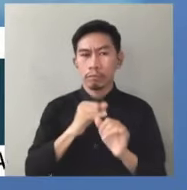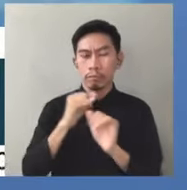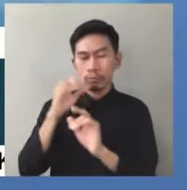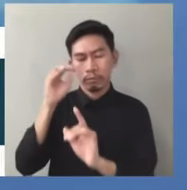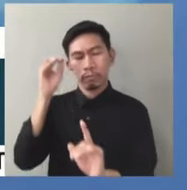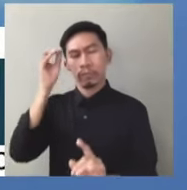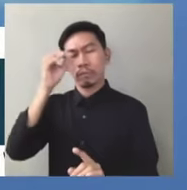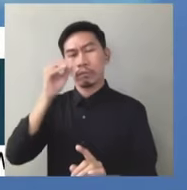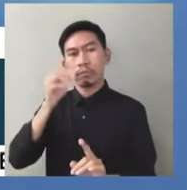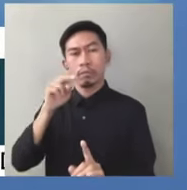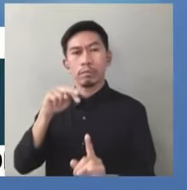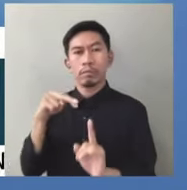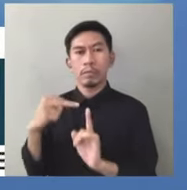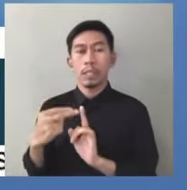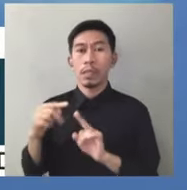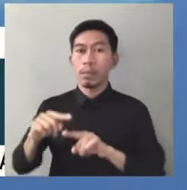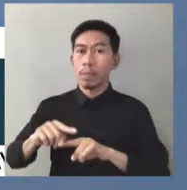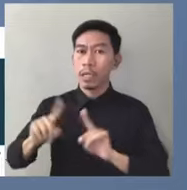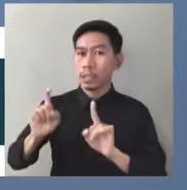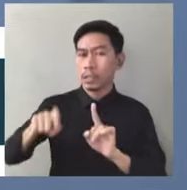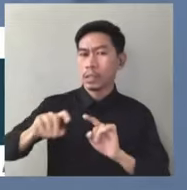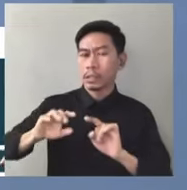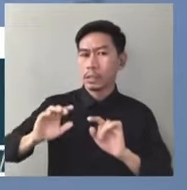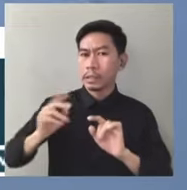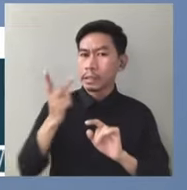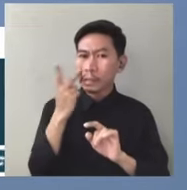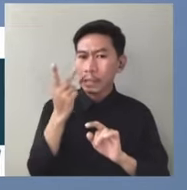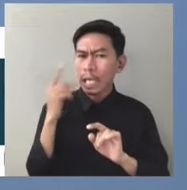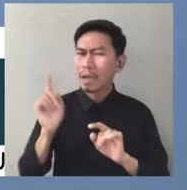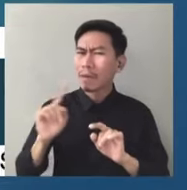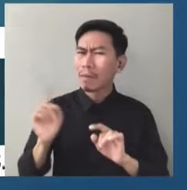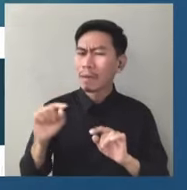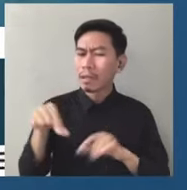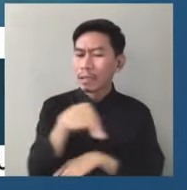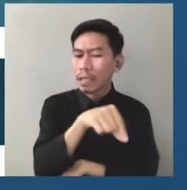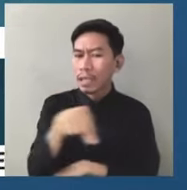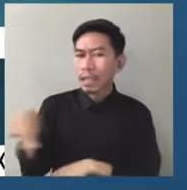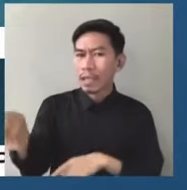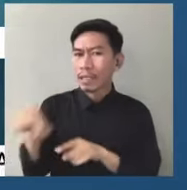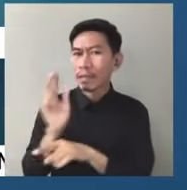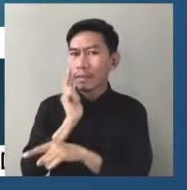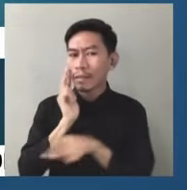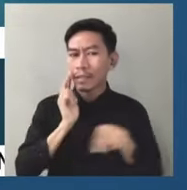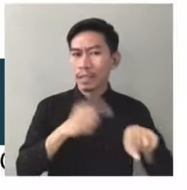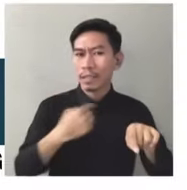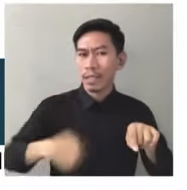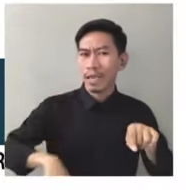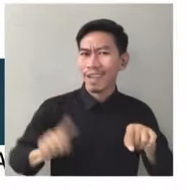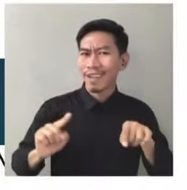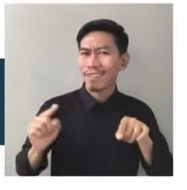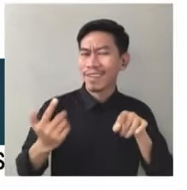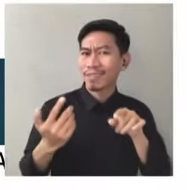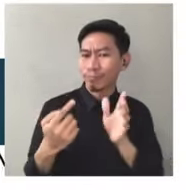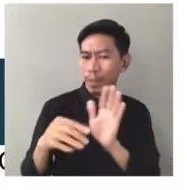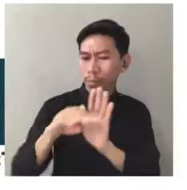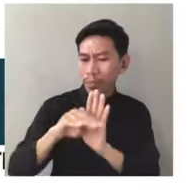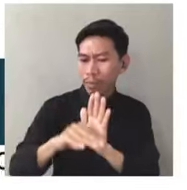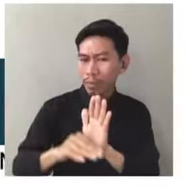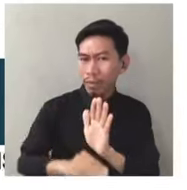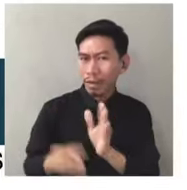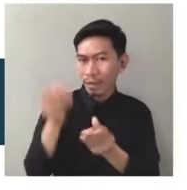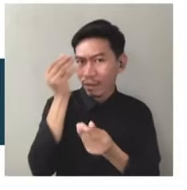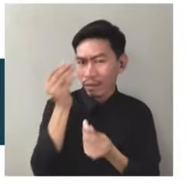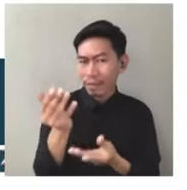Kailangan makita natin kung ano ba talaga na pag-usapan. Kailangan siguraduhin natin na ano, na meron tayong